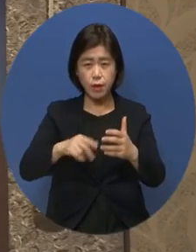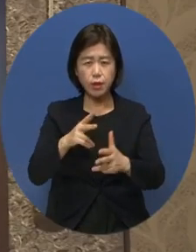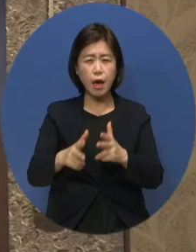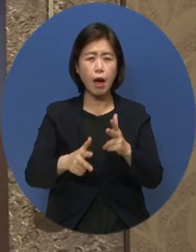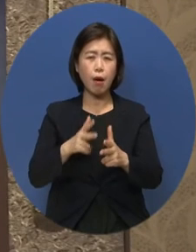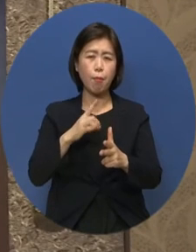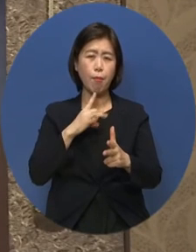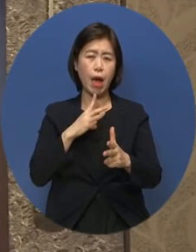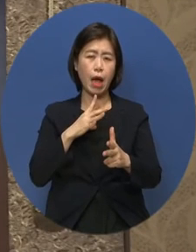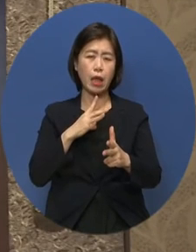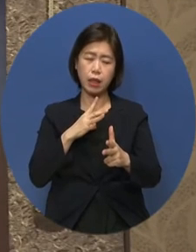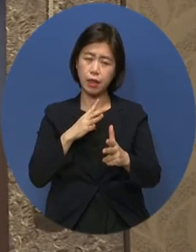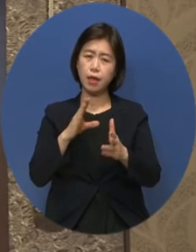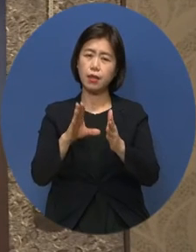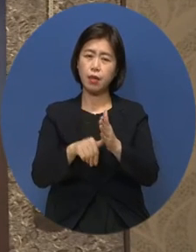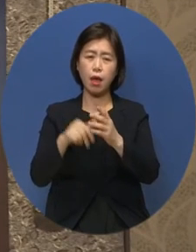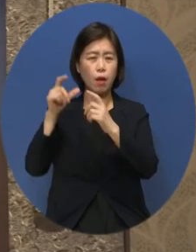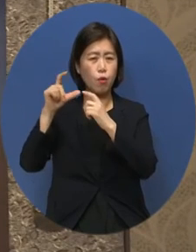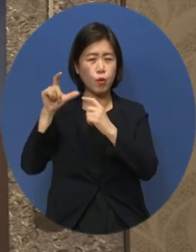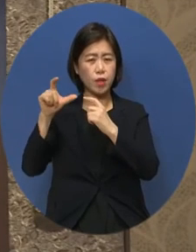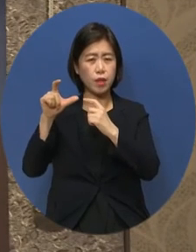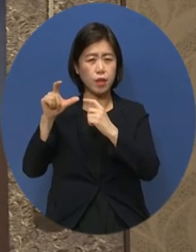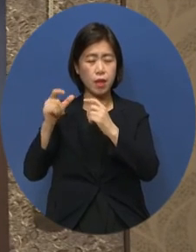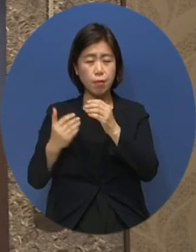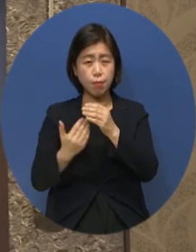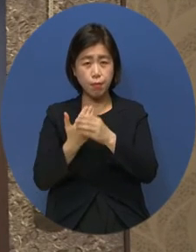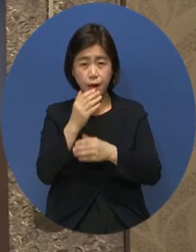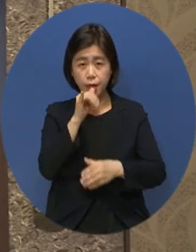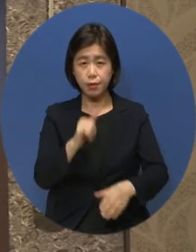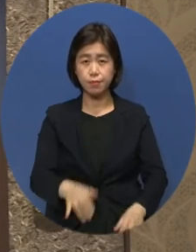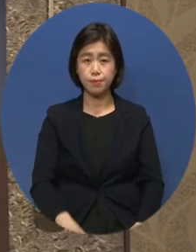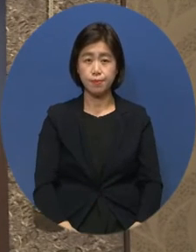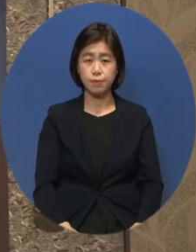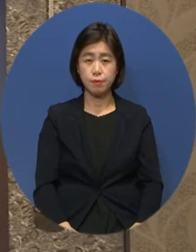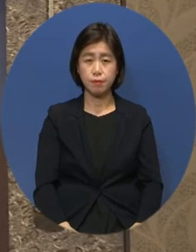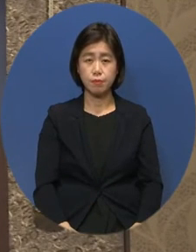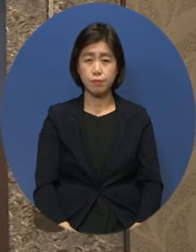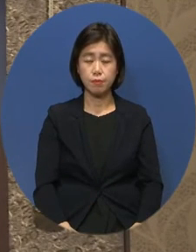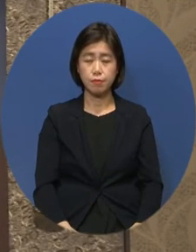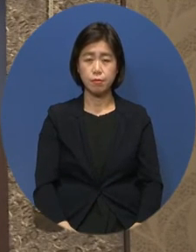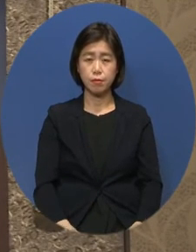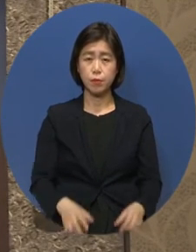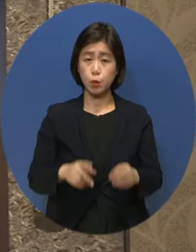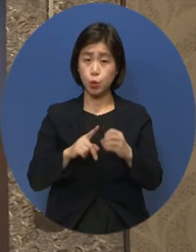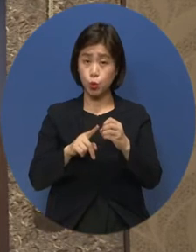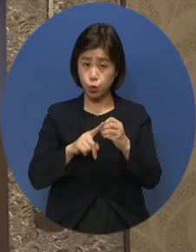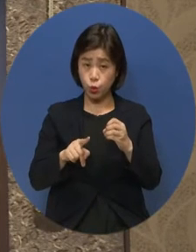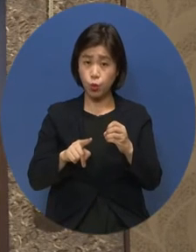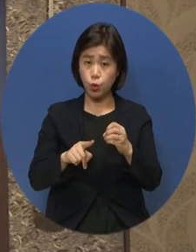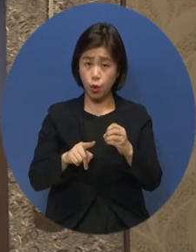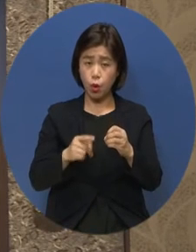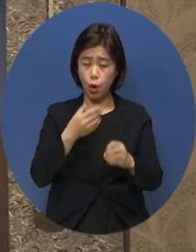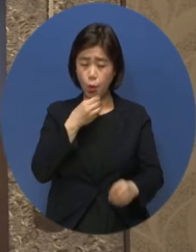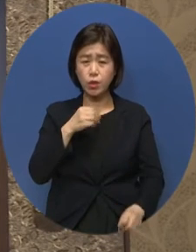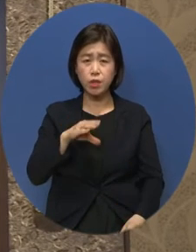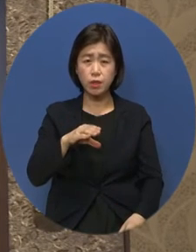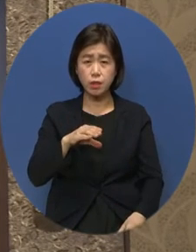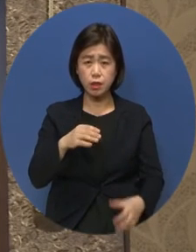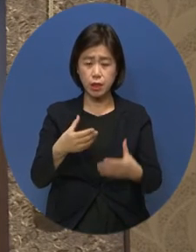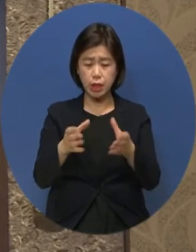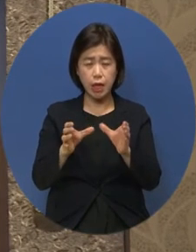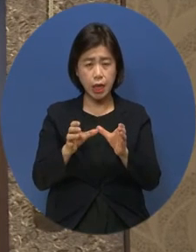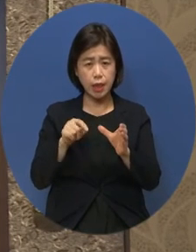또 어떤 고민이 생겼습니다 아 똥꿈 초 그 종 복지 3 아내라는 우리조 잭을 뛰어 남아서 예